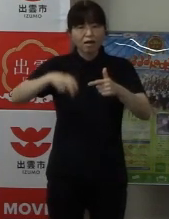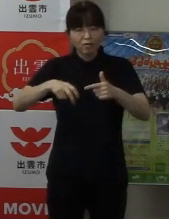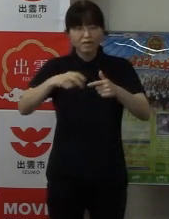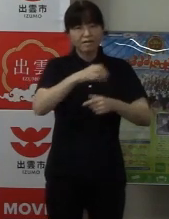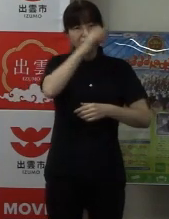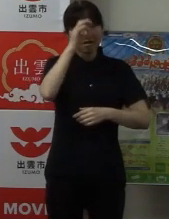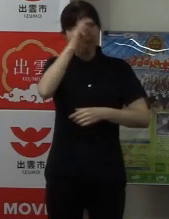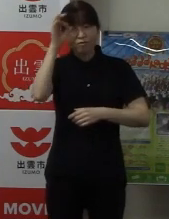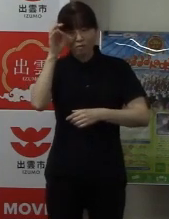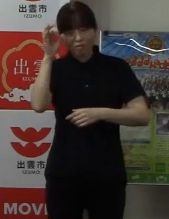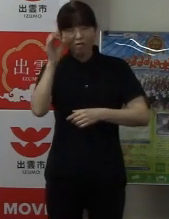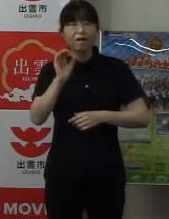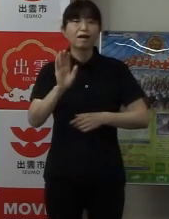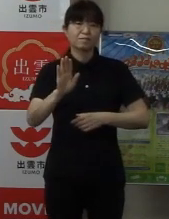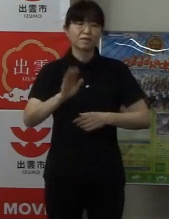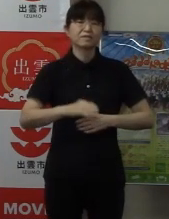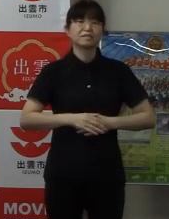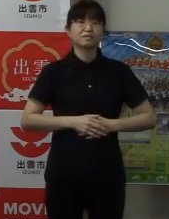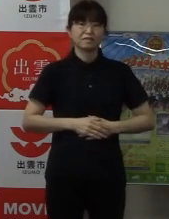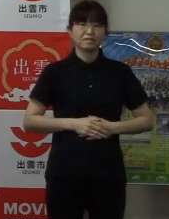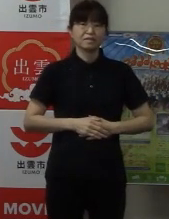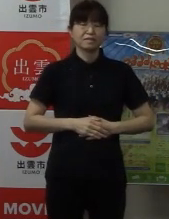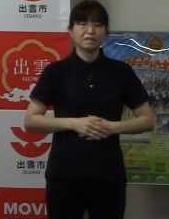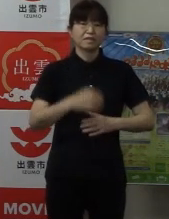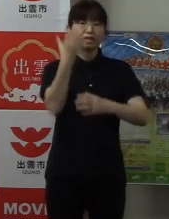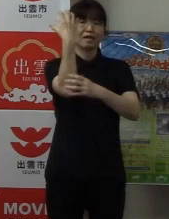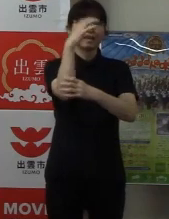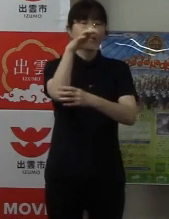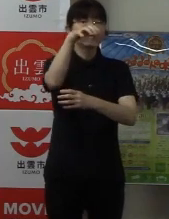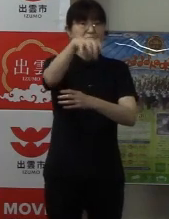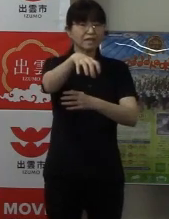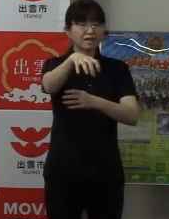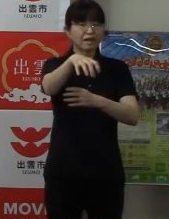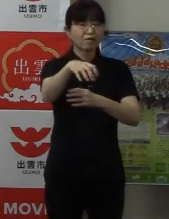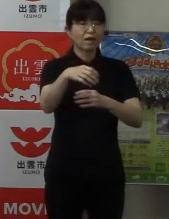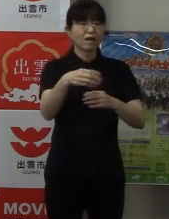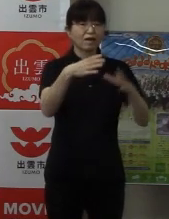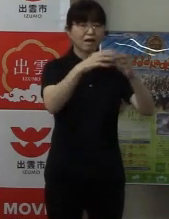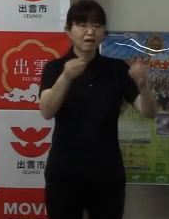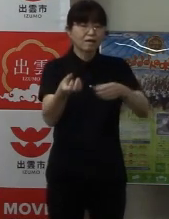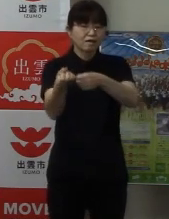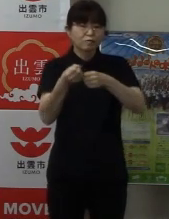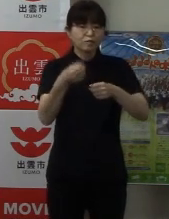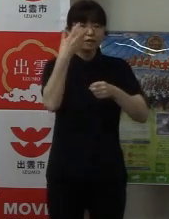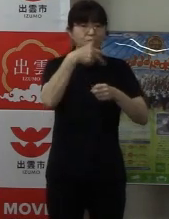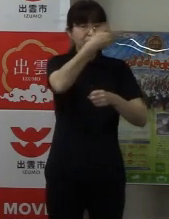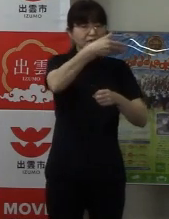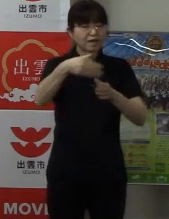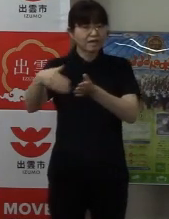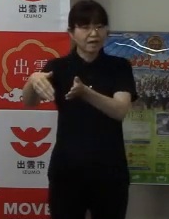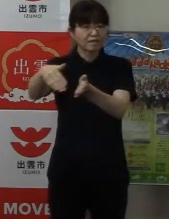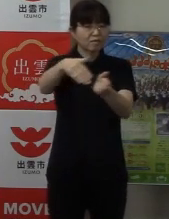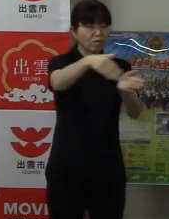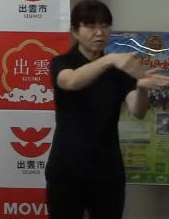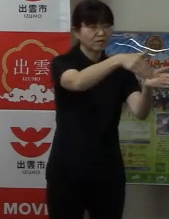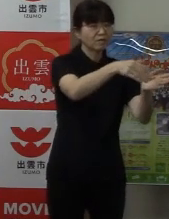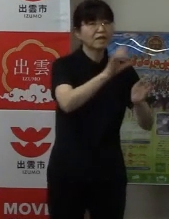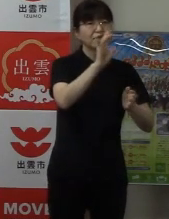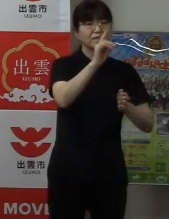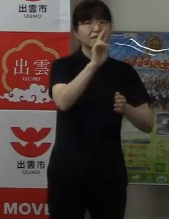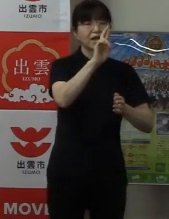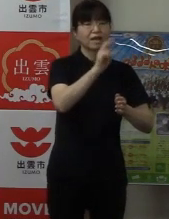ことができます。日の岬からは、国見 海岸道路を走り、キララ田木へ向